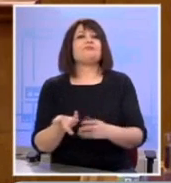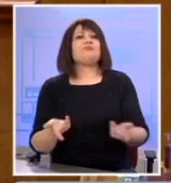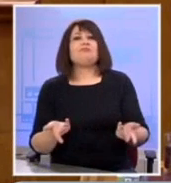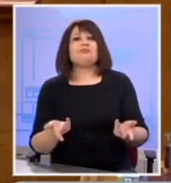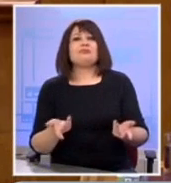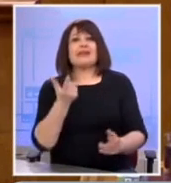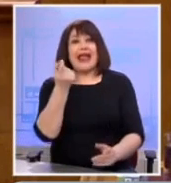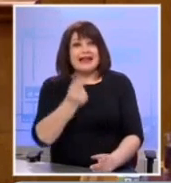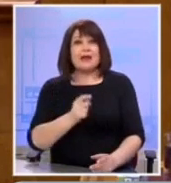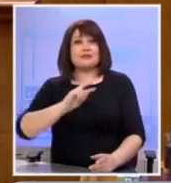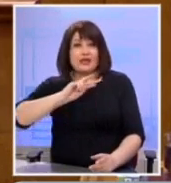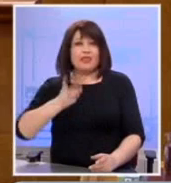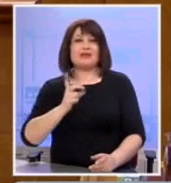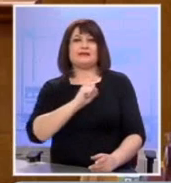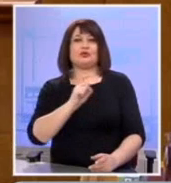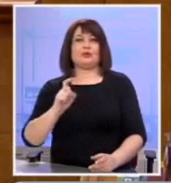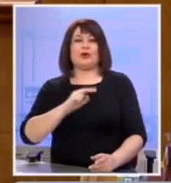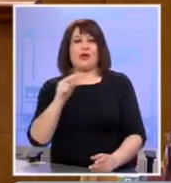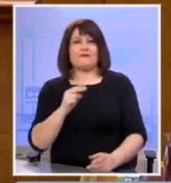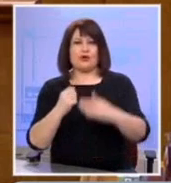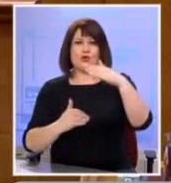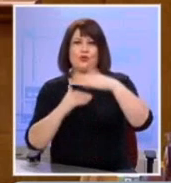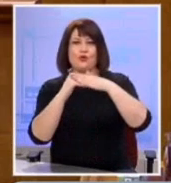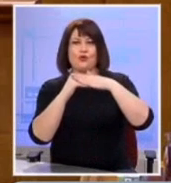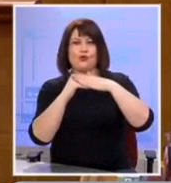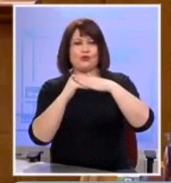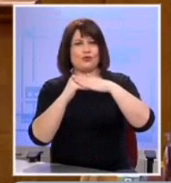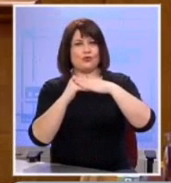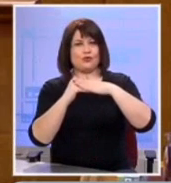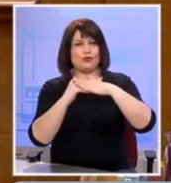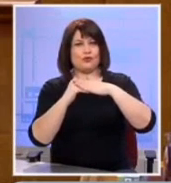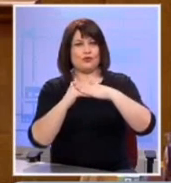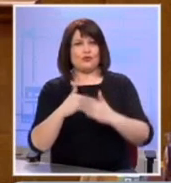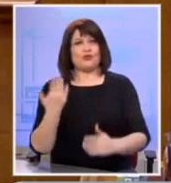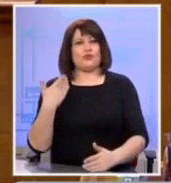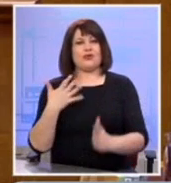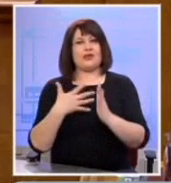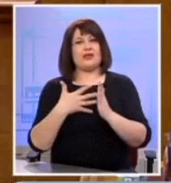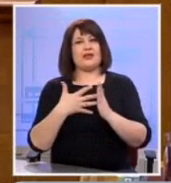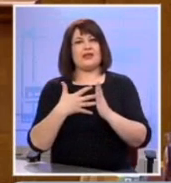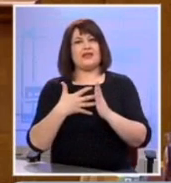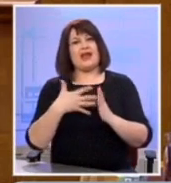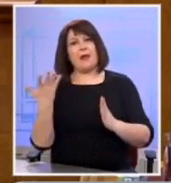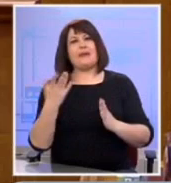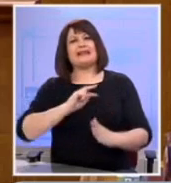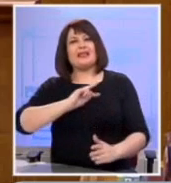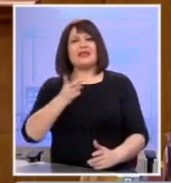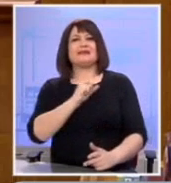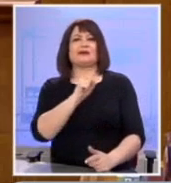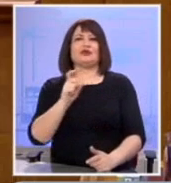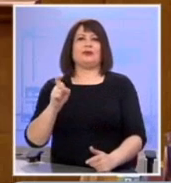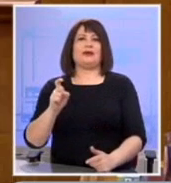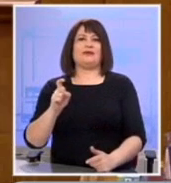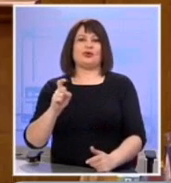το 1,5 δις που είναι το πλαφόν και στο οποίο αναφέρθηκε τα 15 δις, με συγχωρείτε, που είναι το πλαφόν για